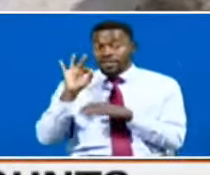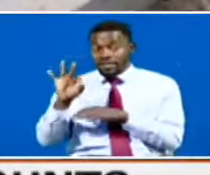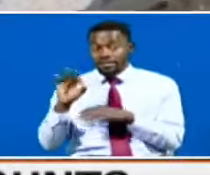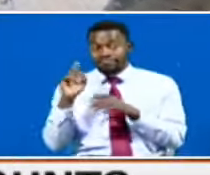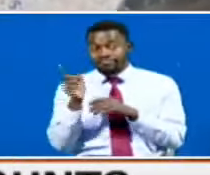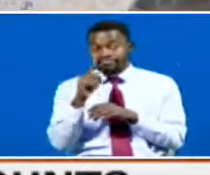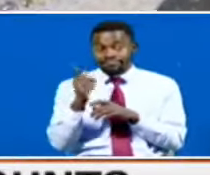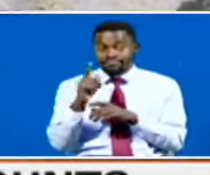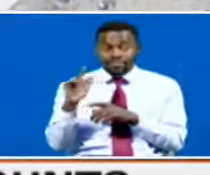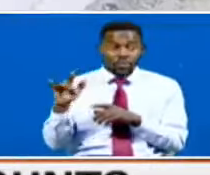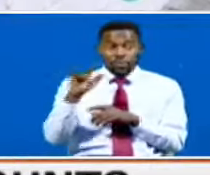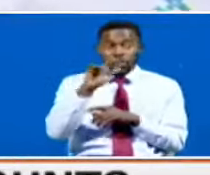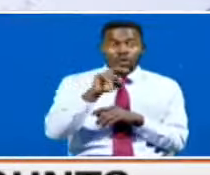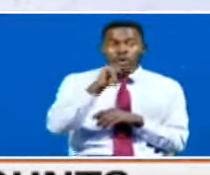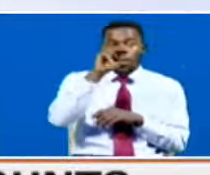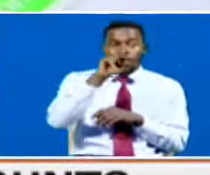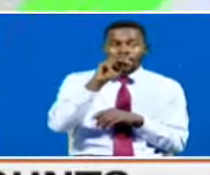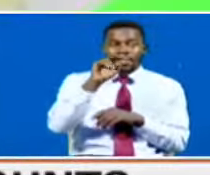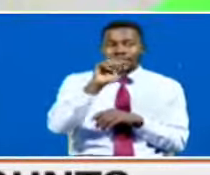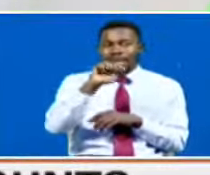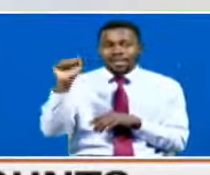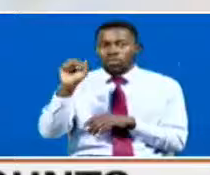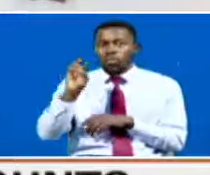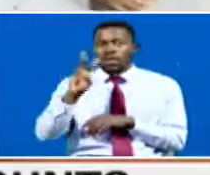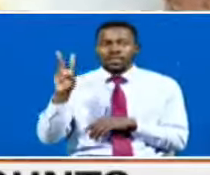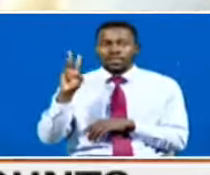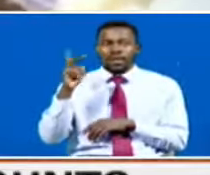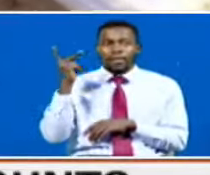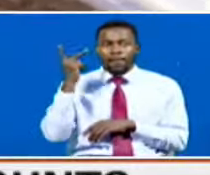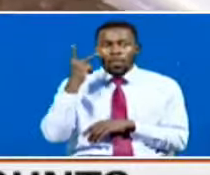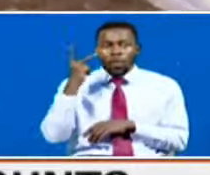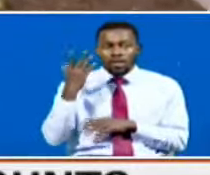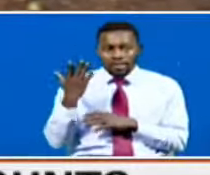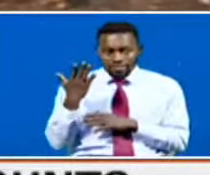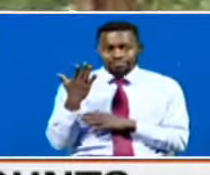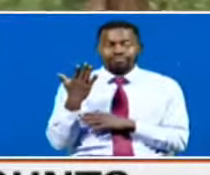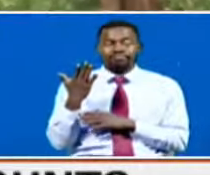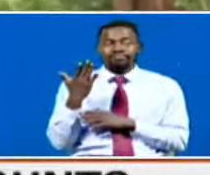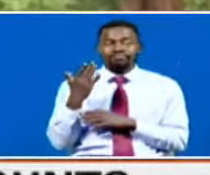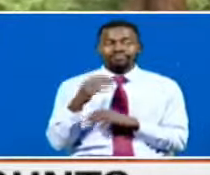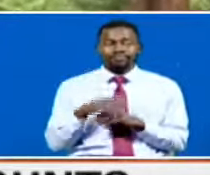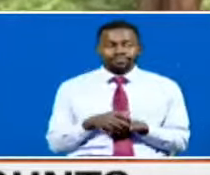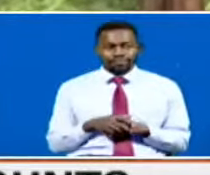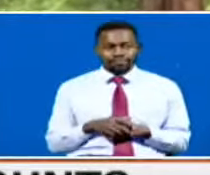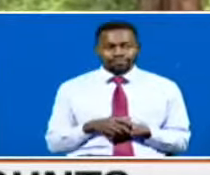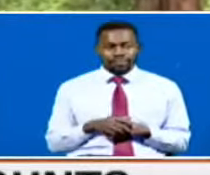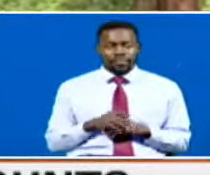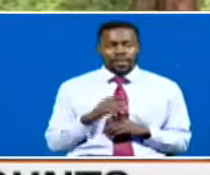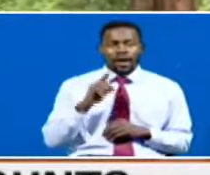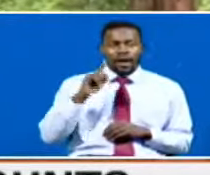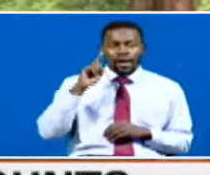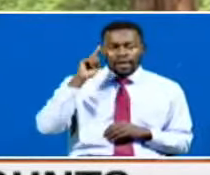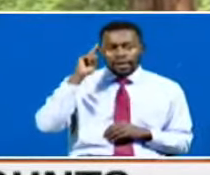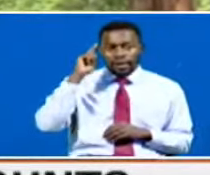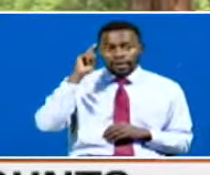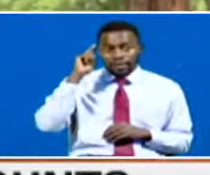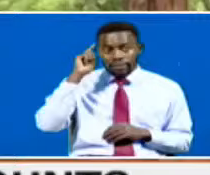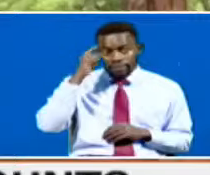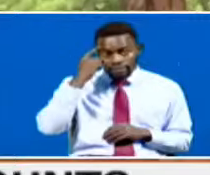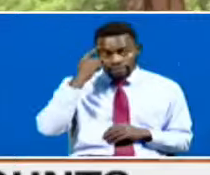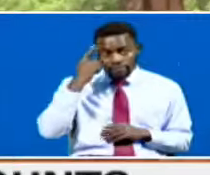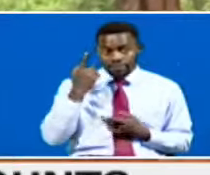heading northwards towards West Pokot at 11 a.m. during the fateful day. Na fikiri hata ule